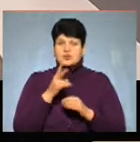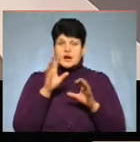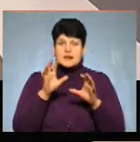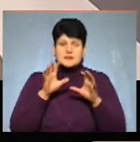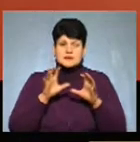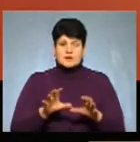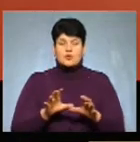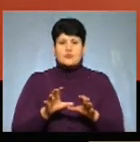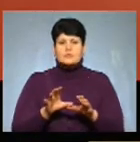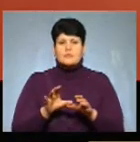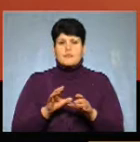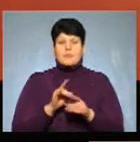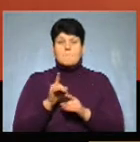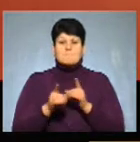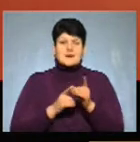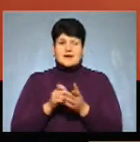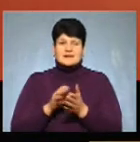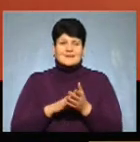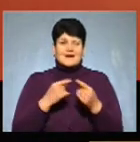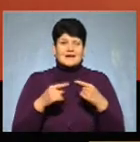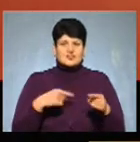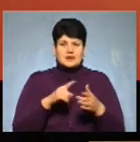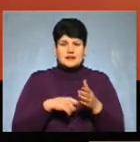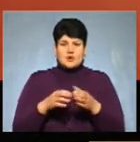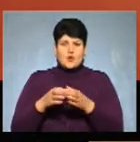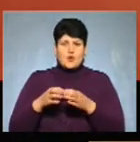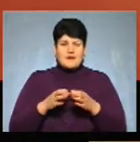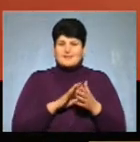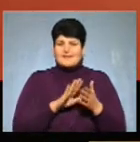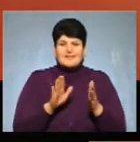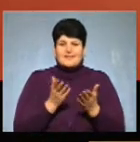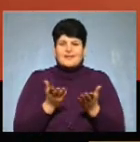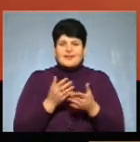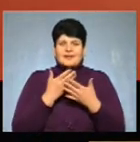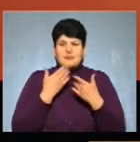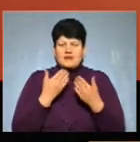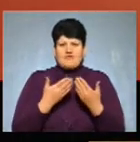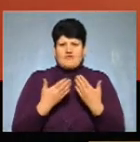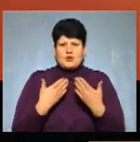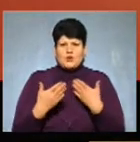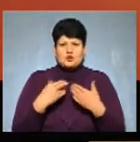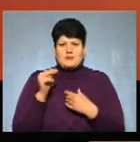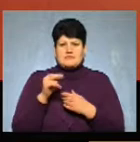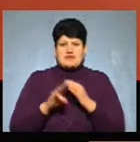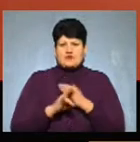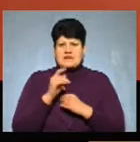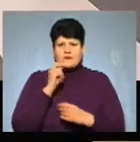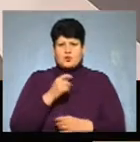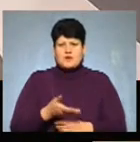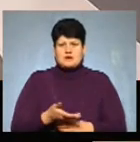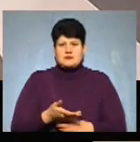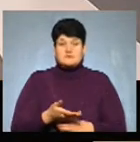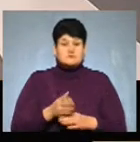зміни, пов'язані з реєстрацією для інших релігійних громад, які не мають відношення до Православної церкви